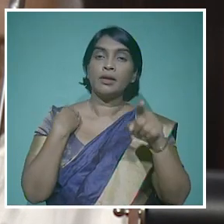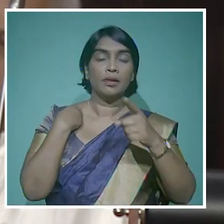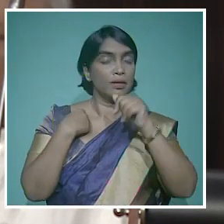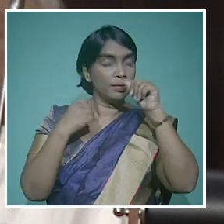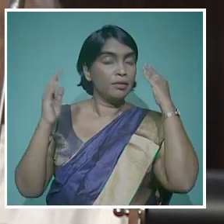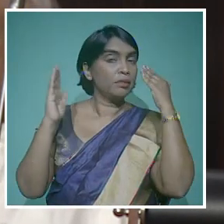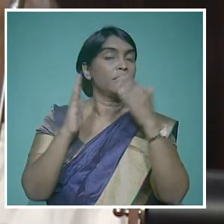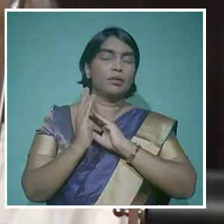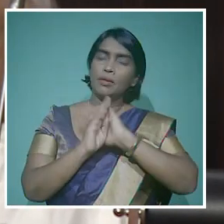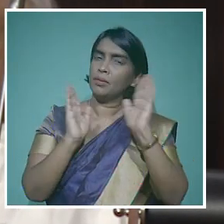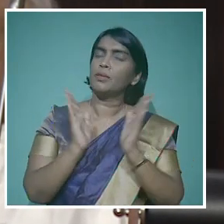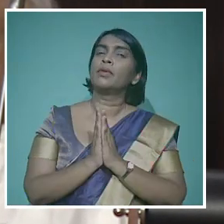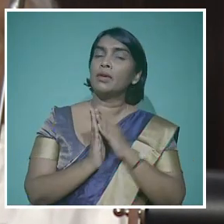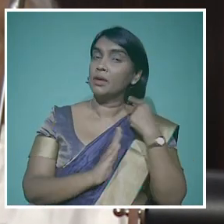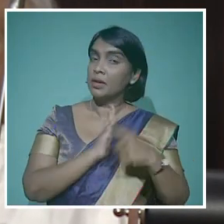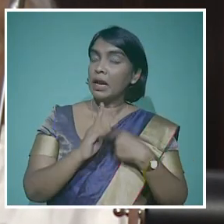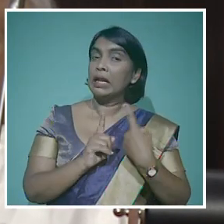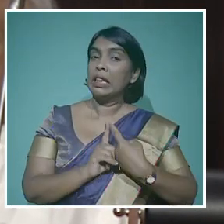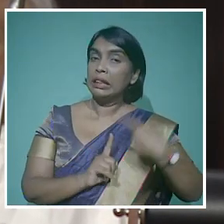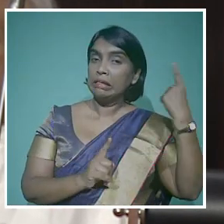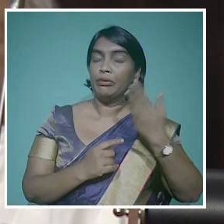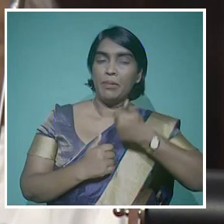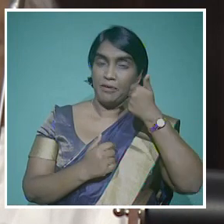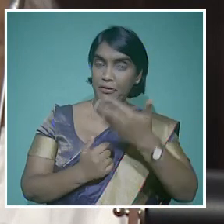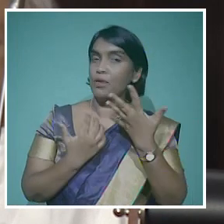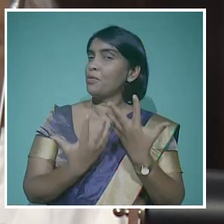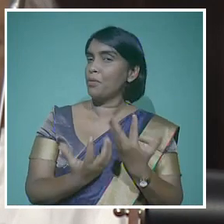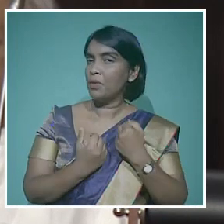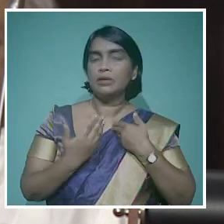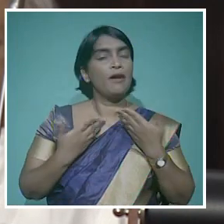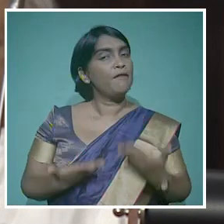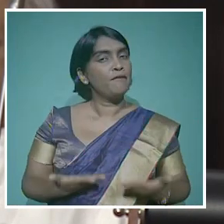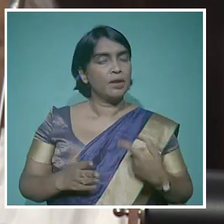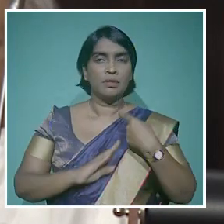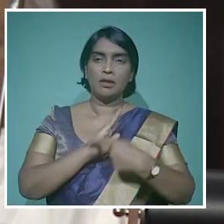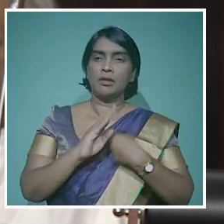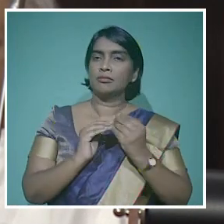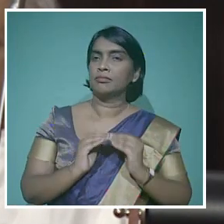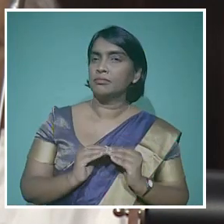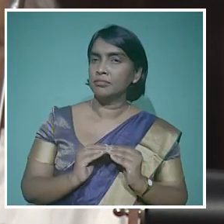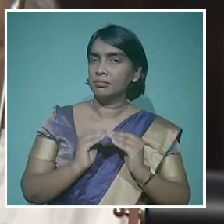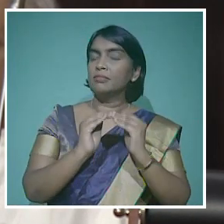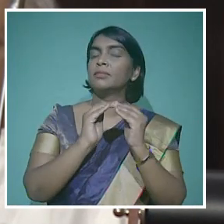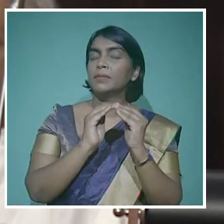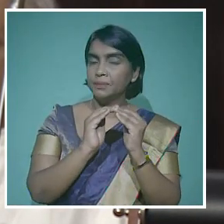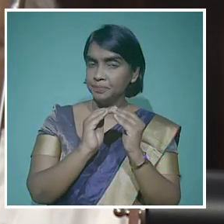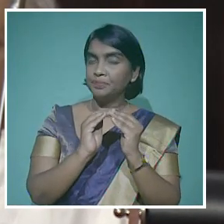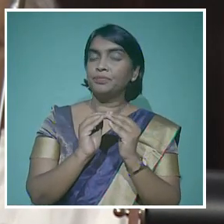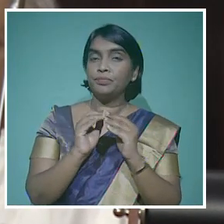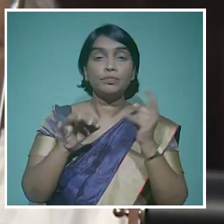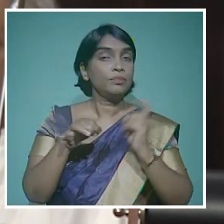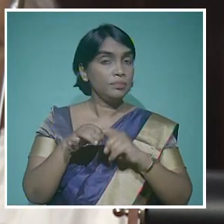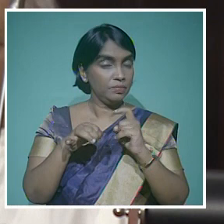කාරණා සියල්ල රටක දියුණුවට අත්‍යවශ්‍ය වෙතත් වර්තමාන ලංකාව ගොඩනැගීමේ දැමීමේ